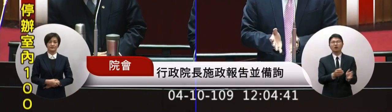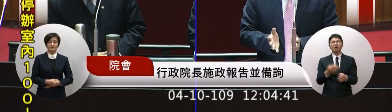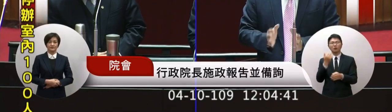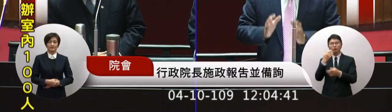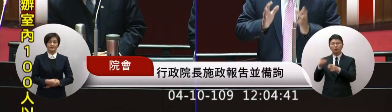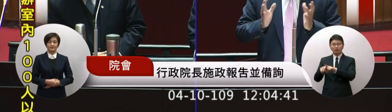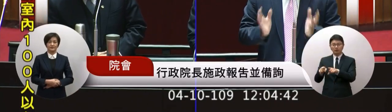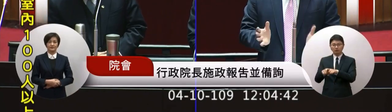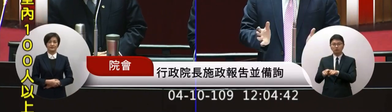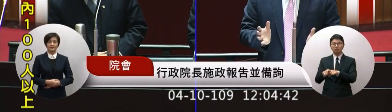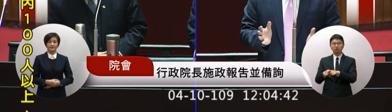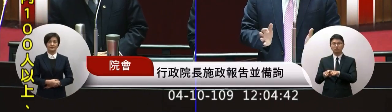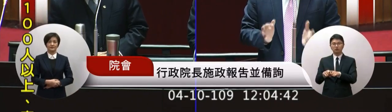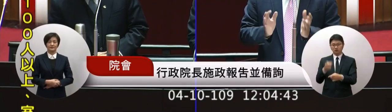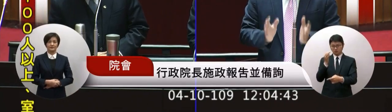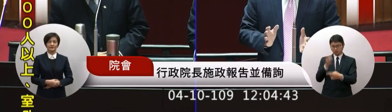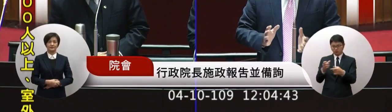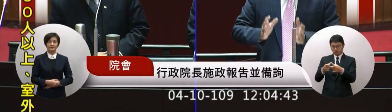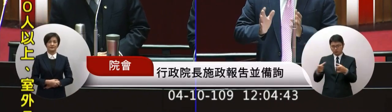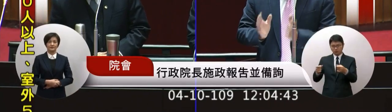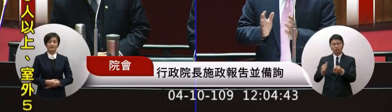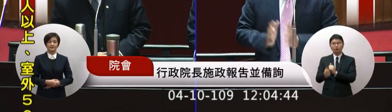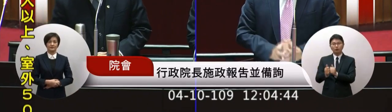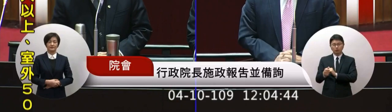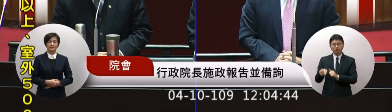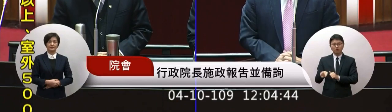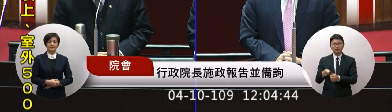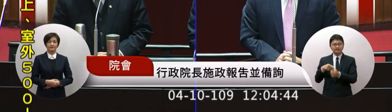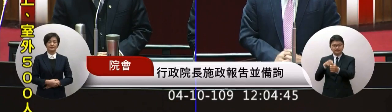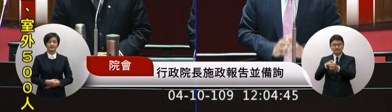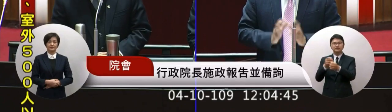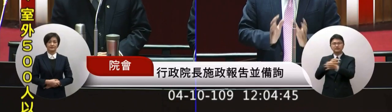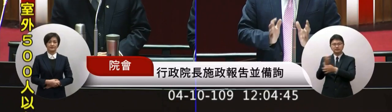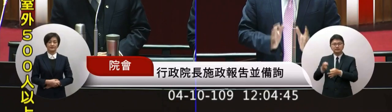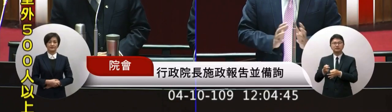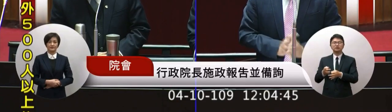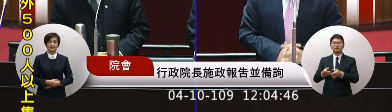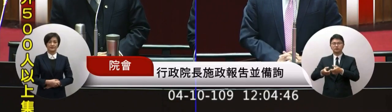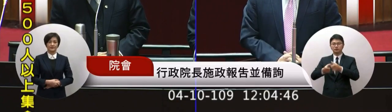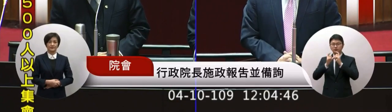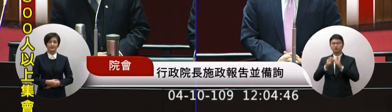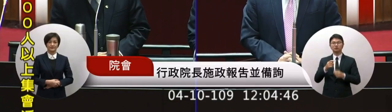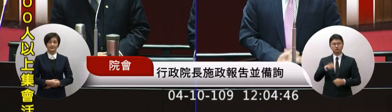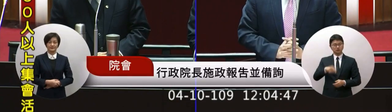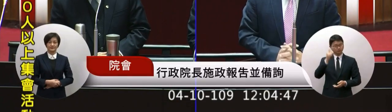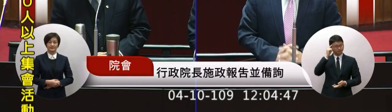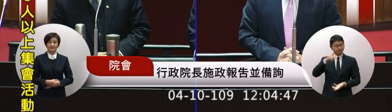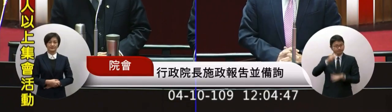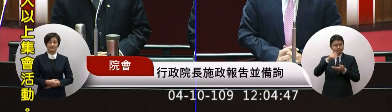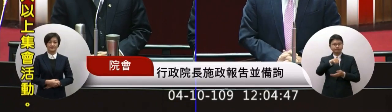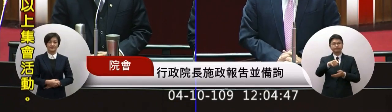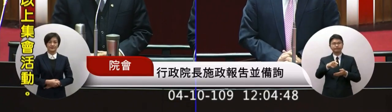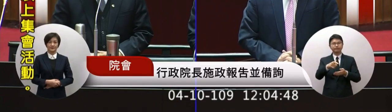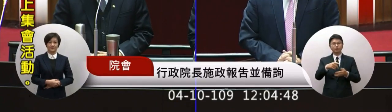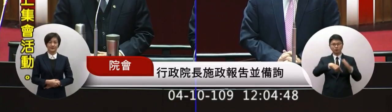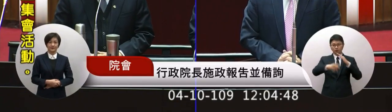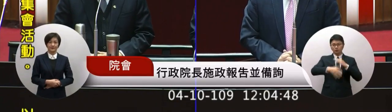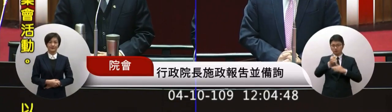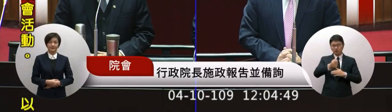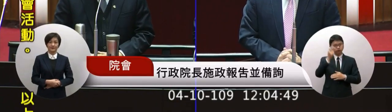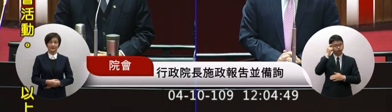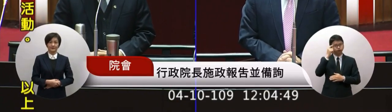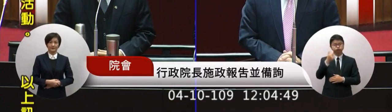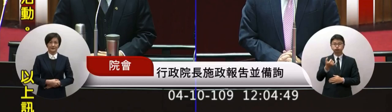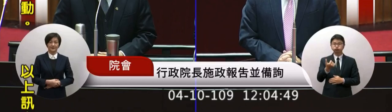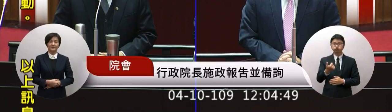的还是用振兴抵用券，因为他这样子才有办法刺激消费。好，那对于这样子的建议，我不知道部长有什么，哎，那个院长有没有什么